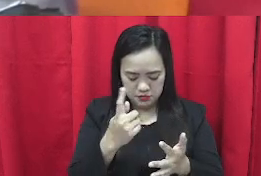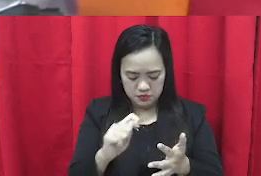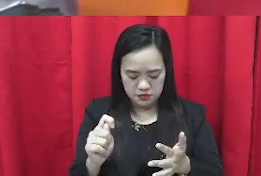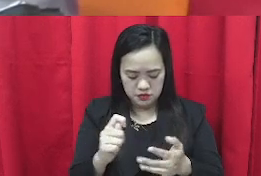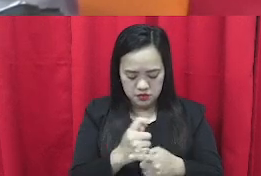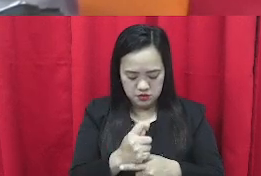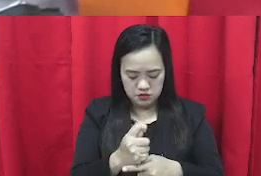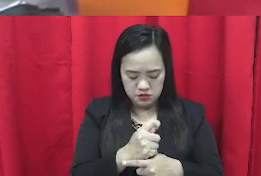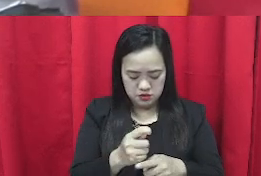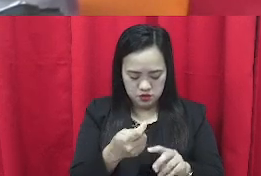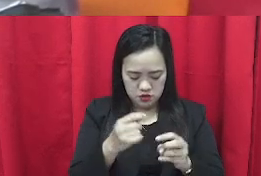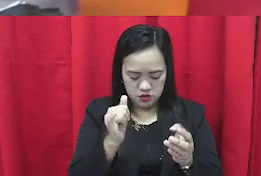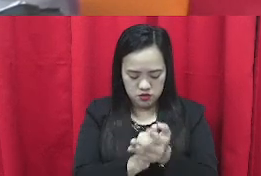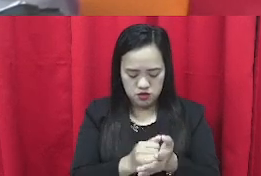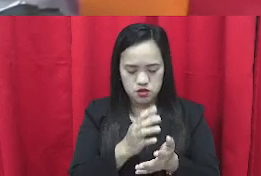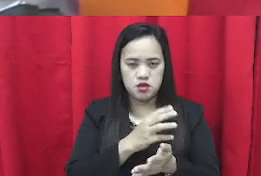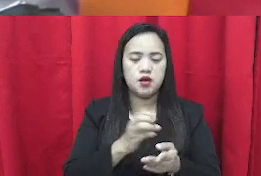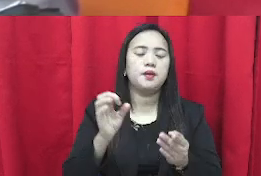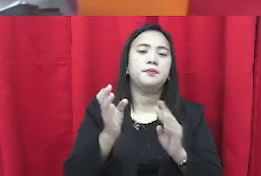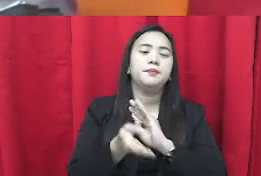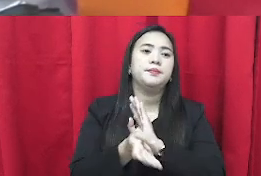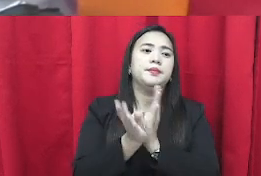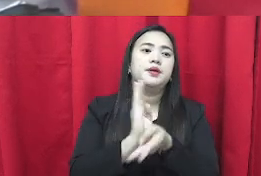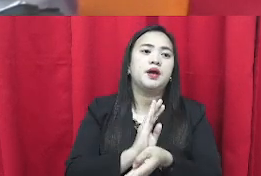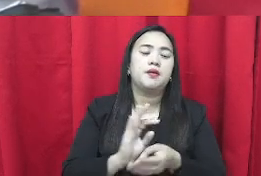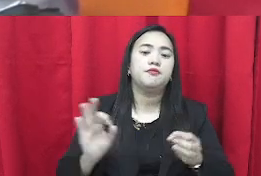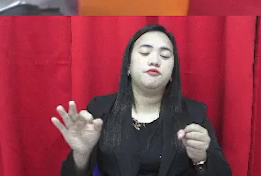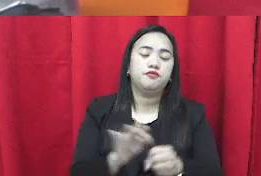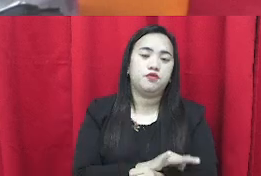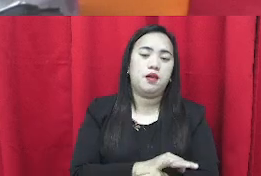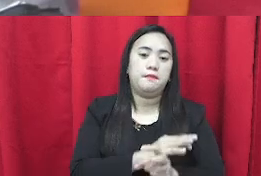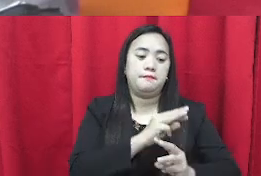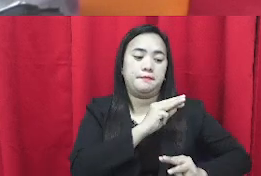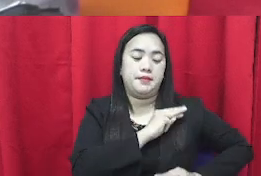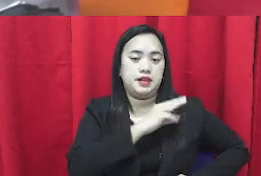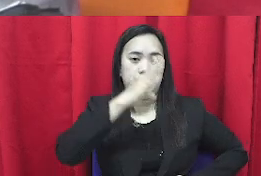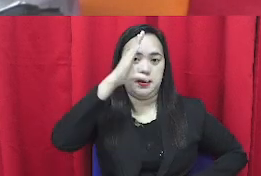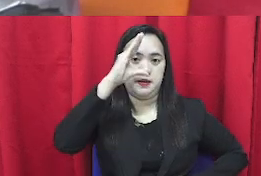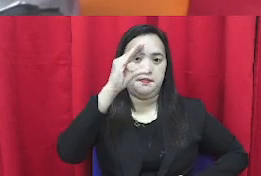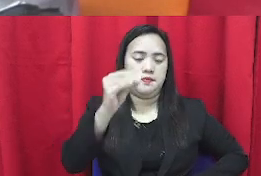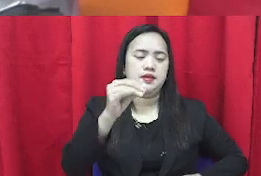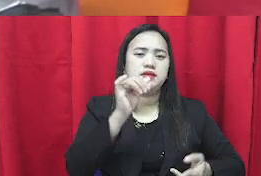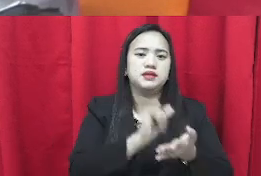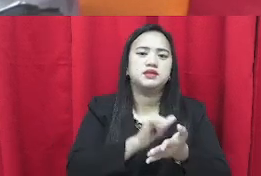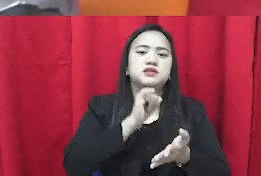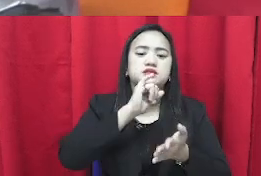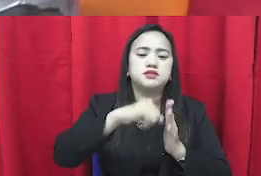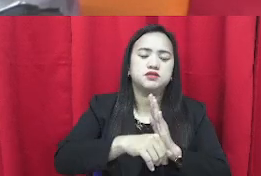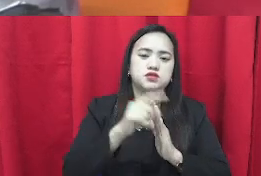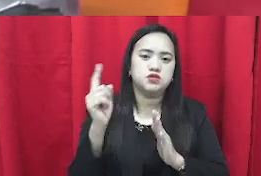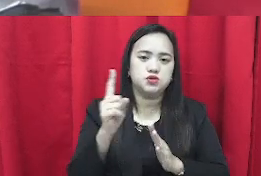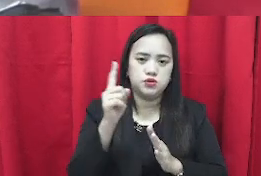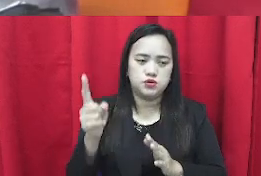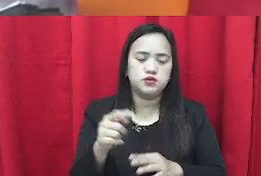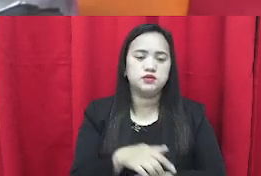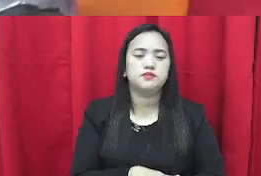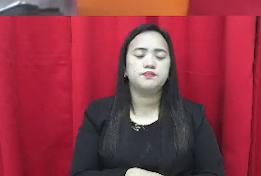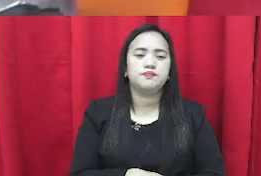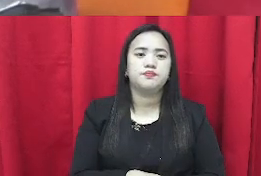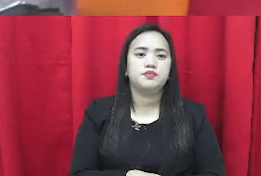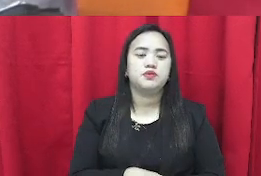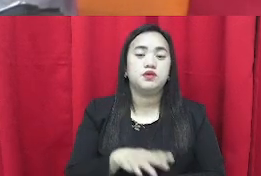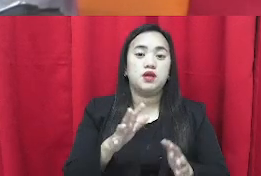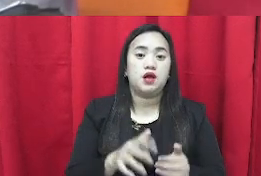maging maging full military men na hindi lamang sa pamamagitan ng paghawak